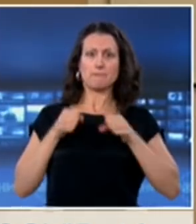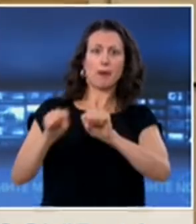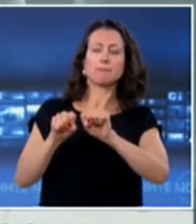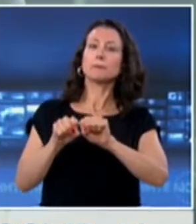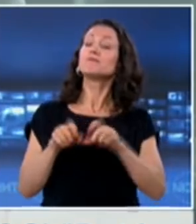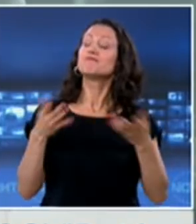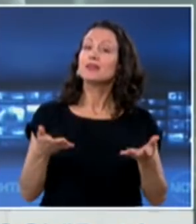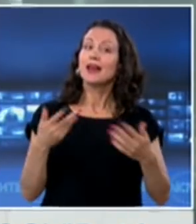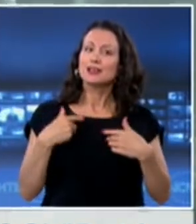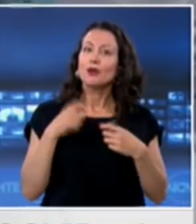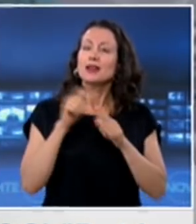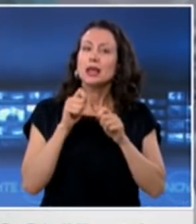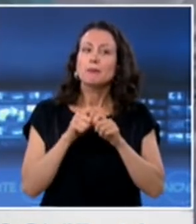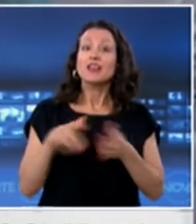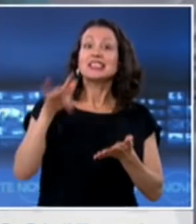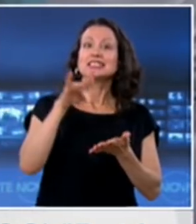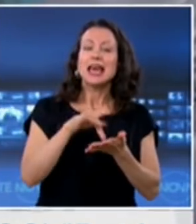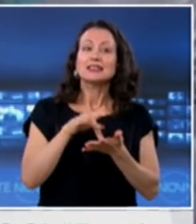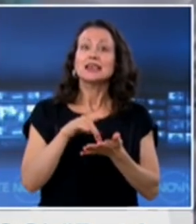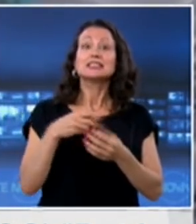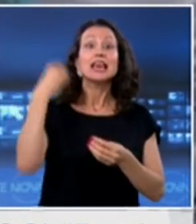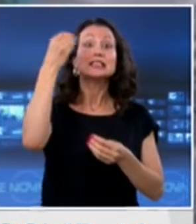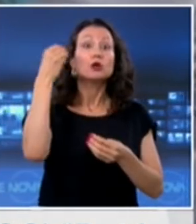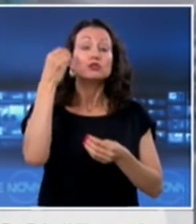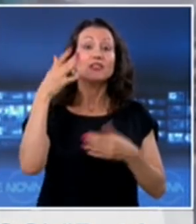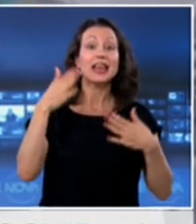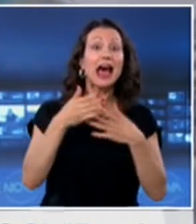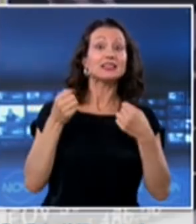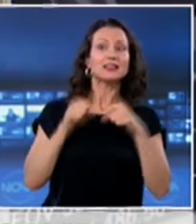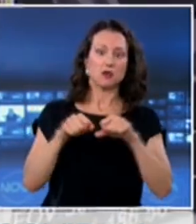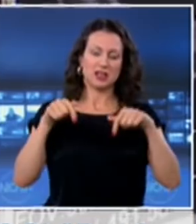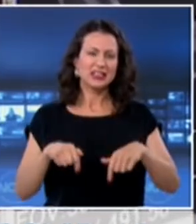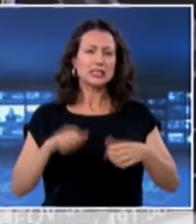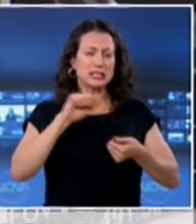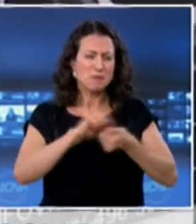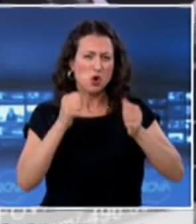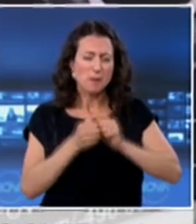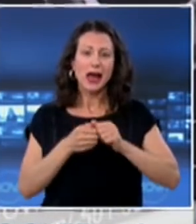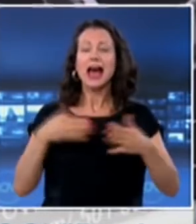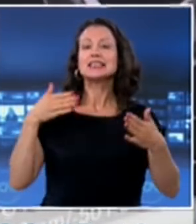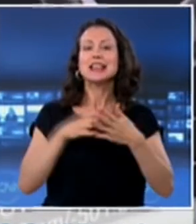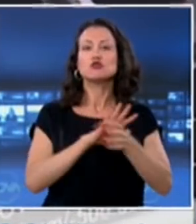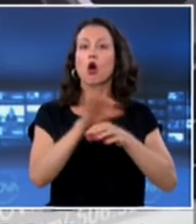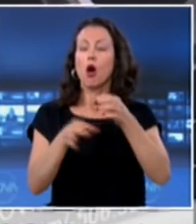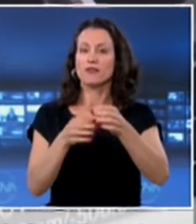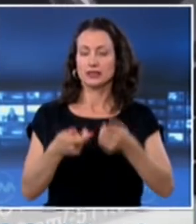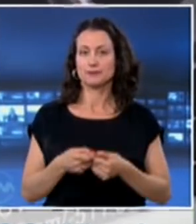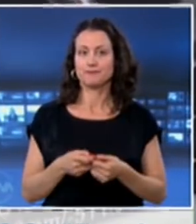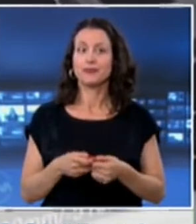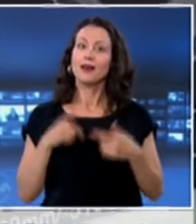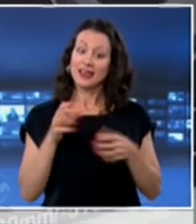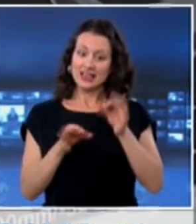терапевтични антитела към университета в Питсбърг. Днес води битка срещу новия враг – COVID-19. Вируса, да кажем, е